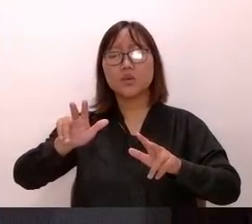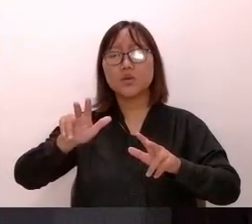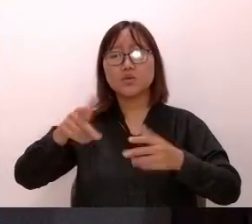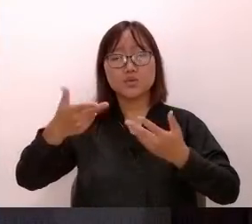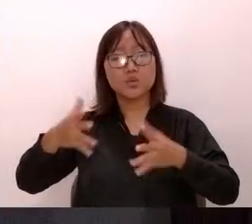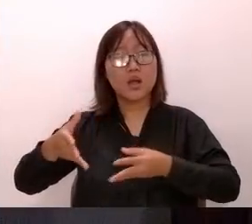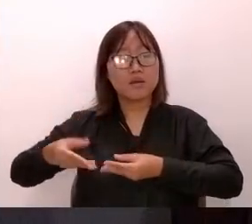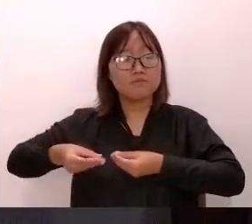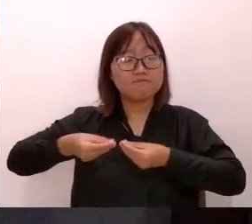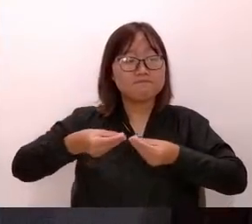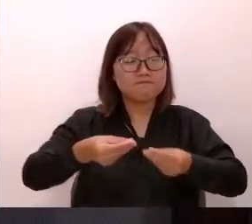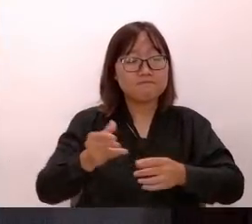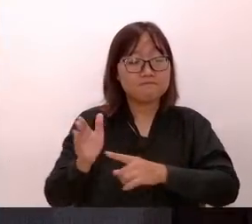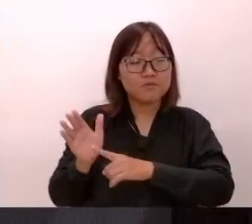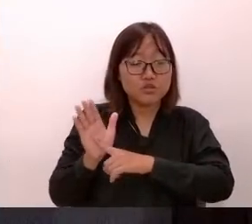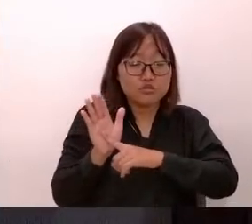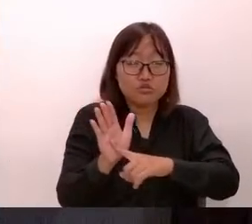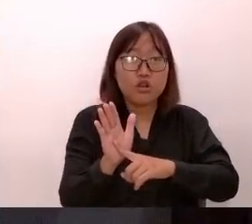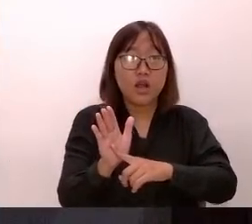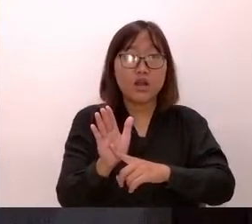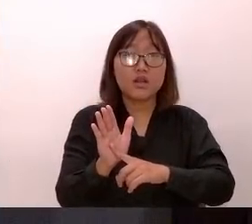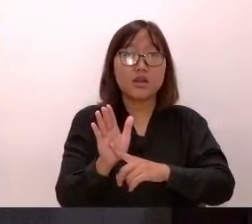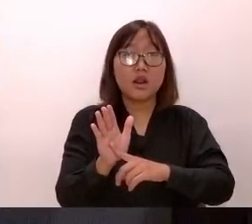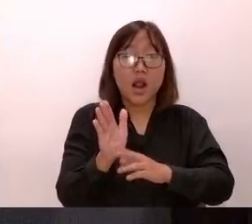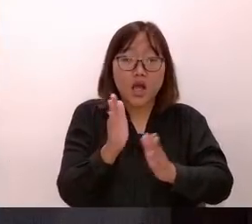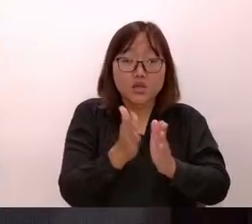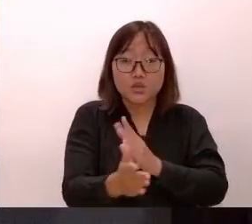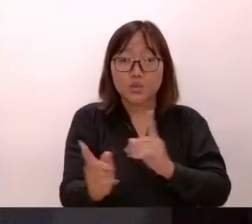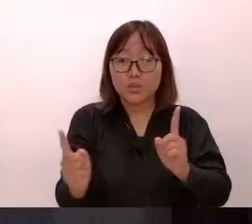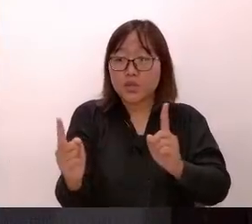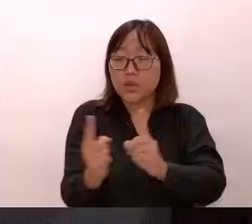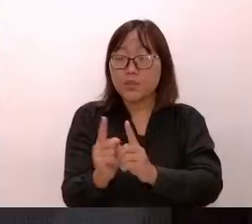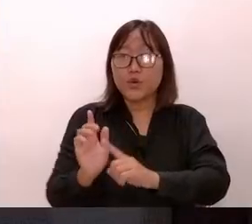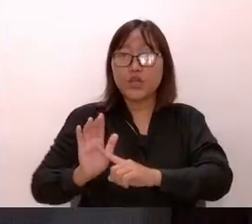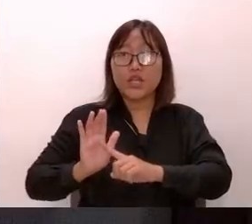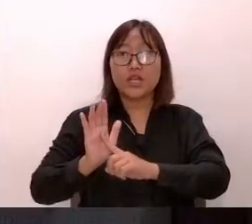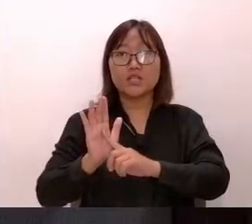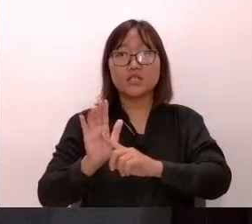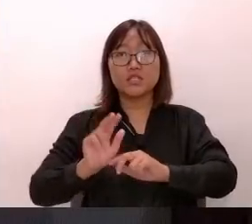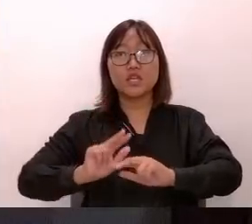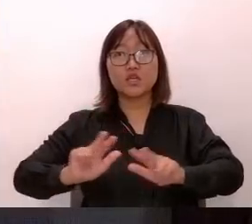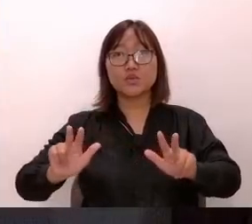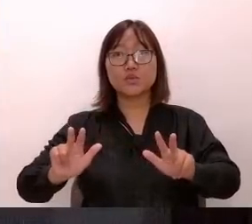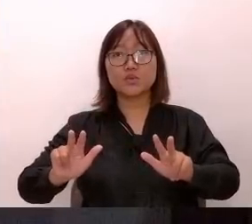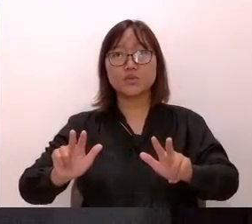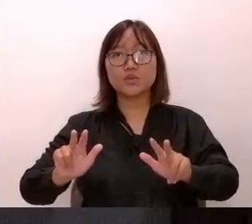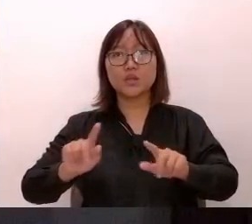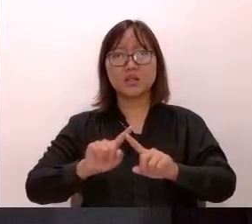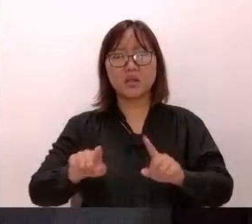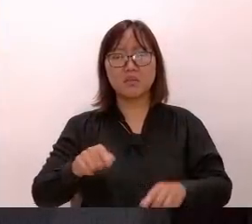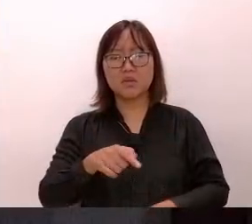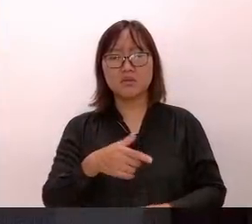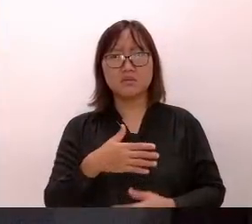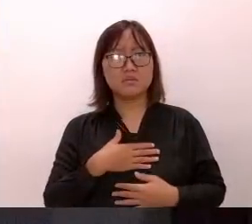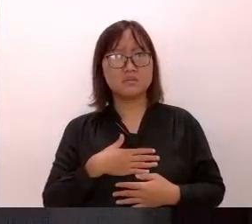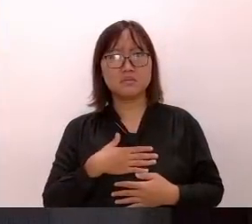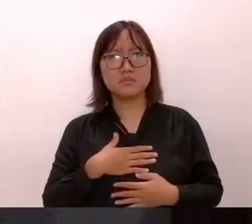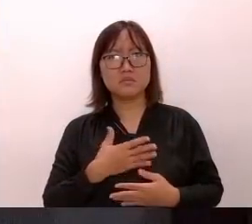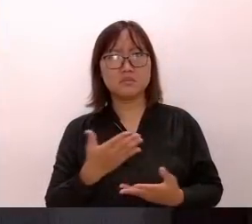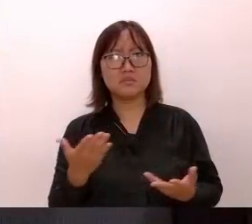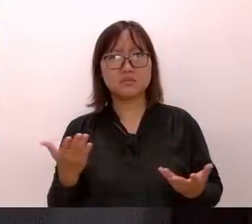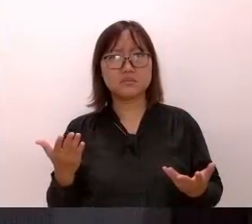ekaristi dan mengalami kerahiman nya juga dalam sakramen rekonsiliasi